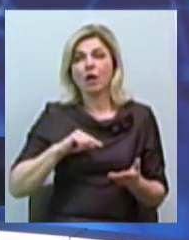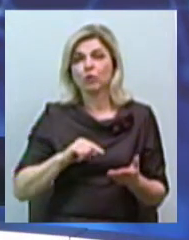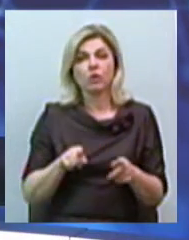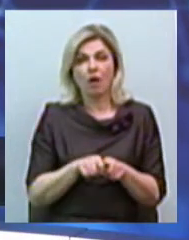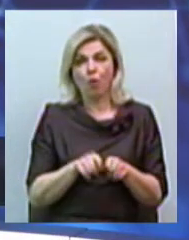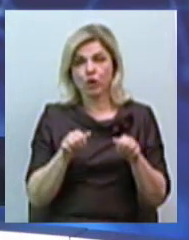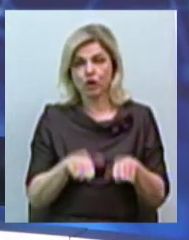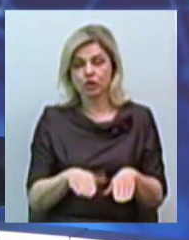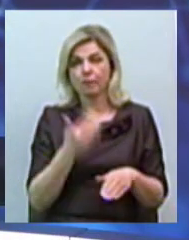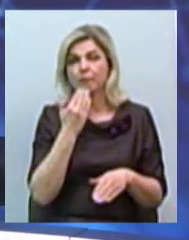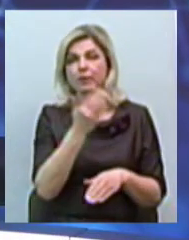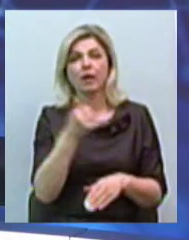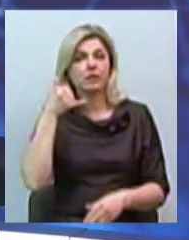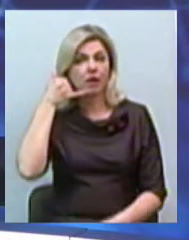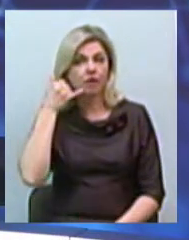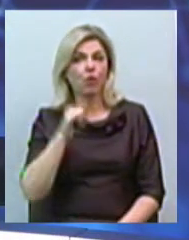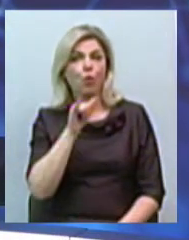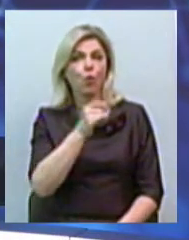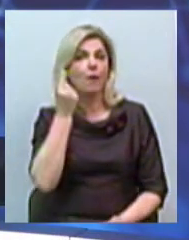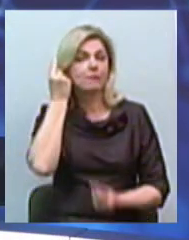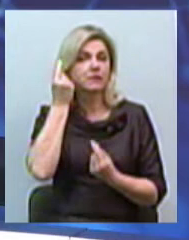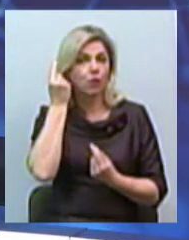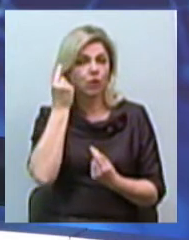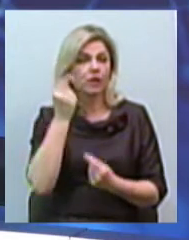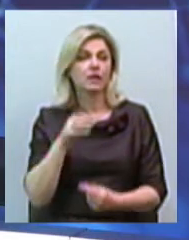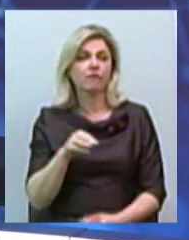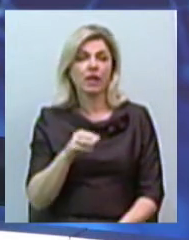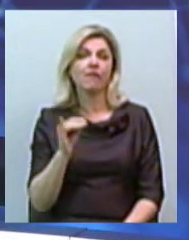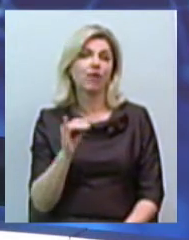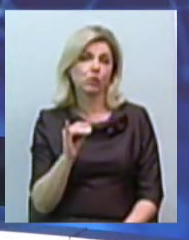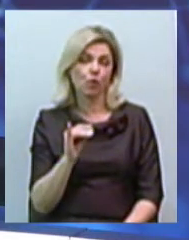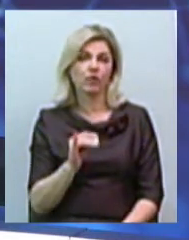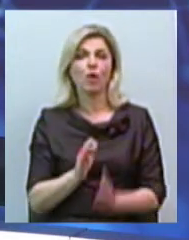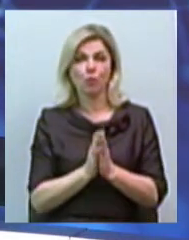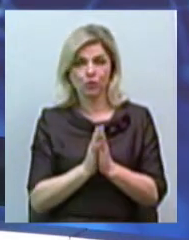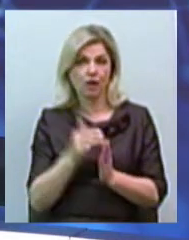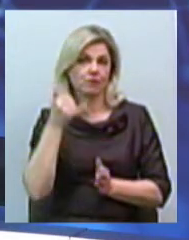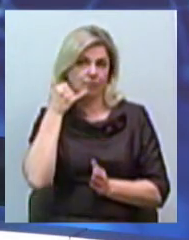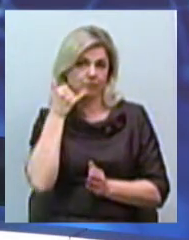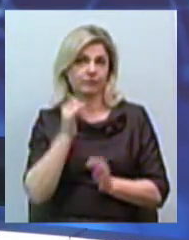ми запитали телефоном у практичної психологині Тетяни Іванової. Будь ласка, пряма мова.